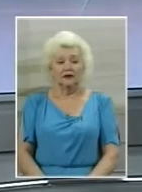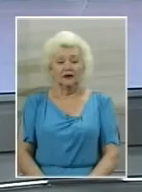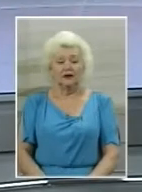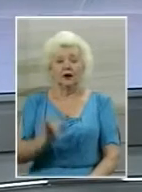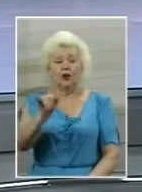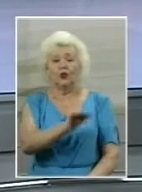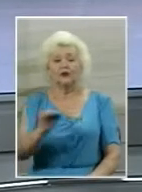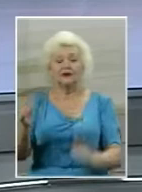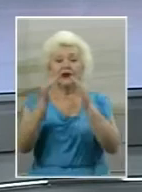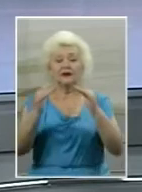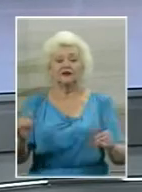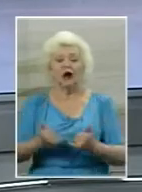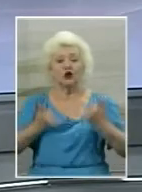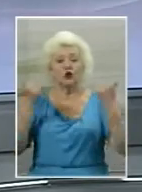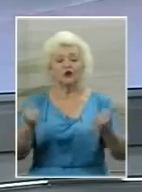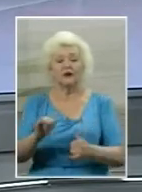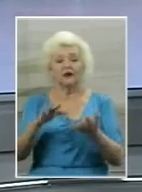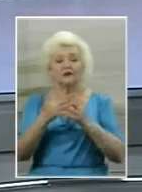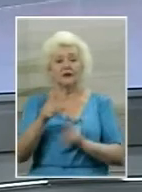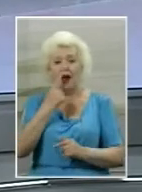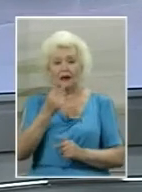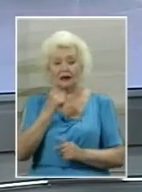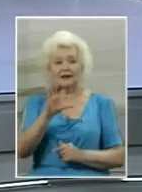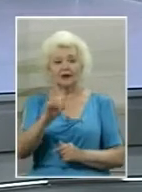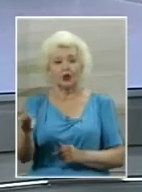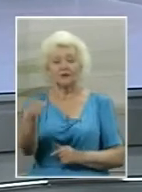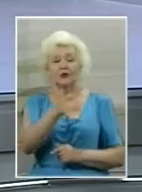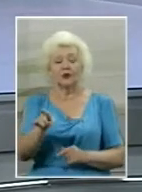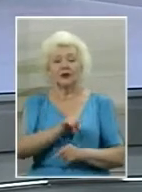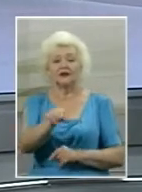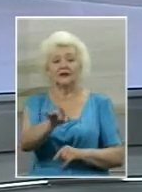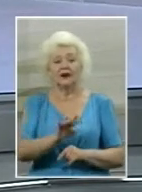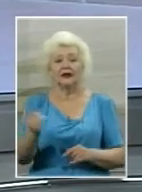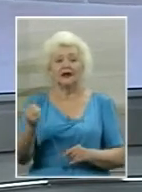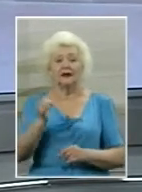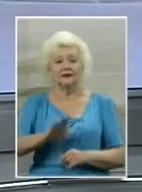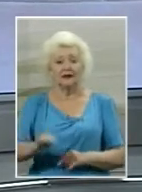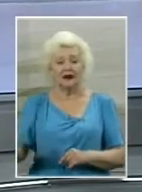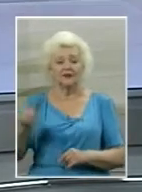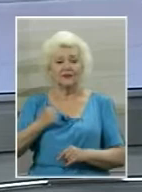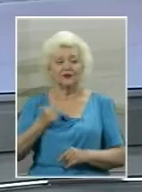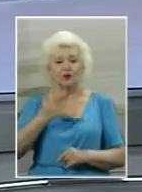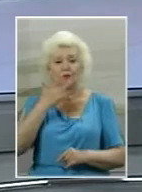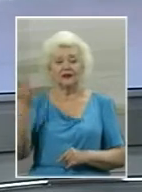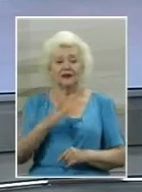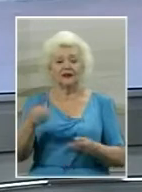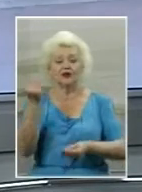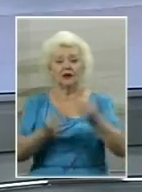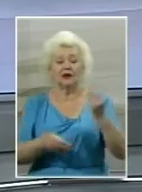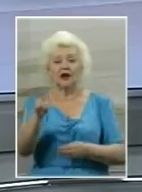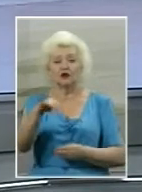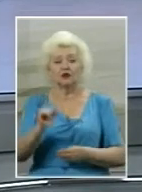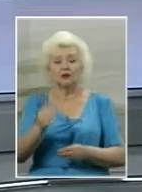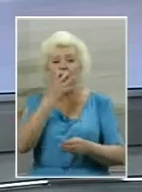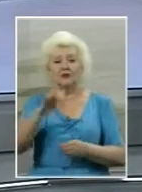У дитячому таборі «Ювілейний», що у Красному Скадовського району, триває дитяча військово-патріотична гра «Джура. Південний